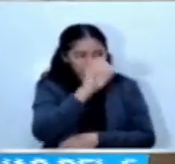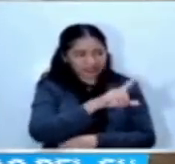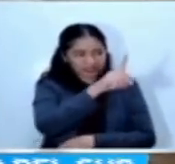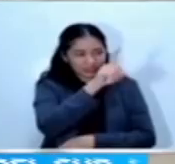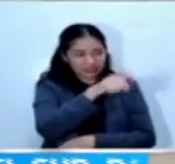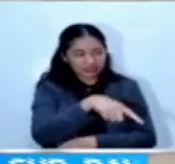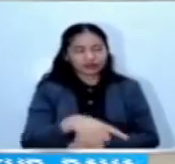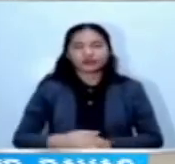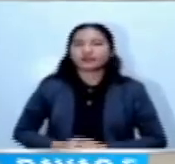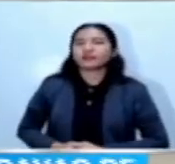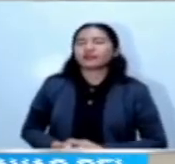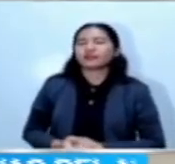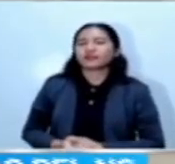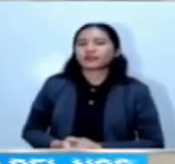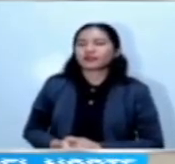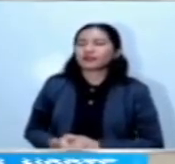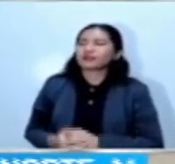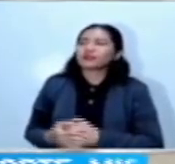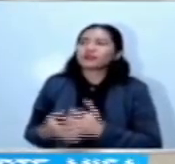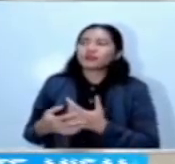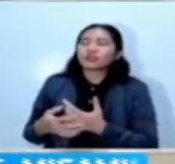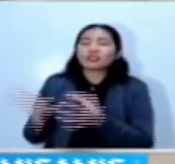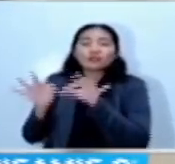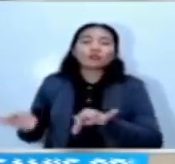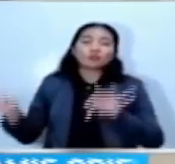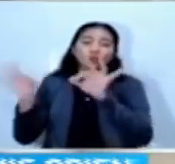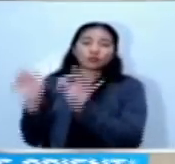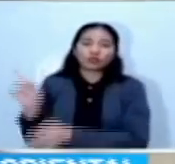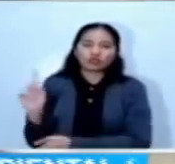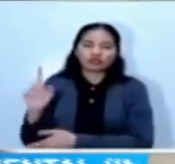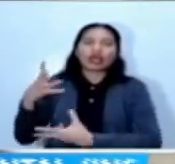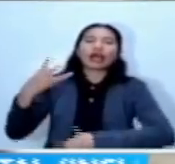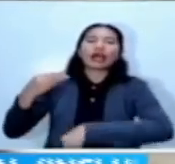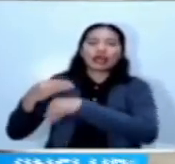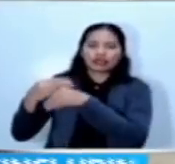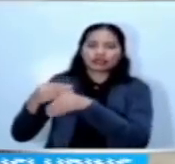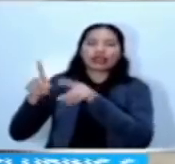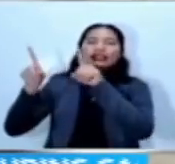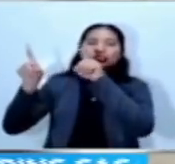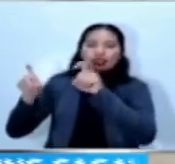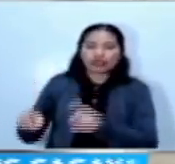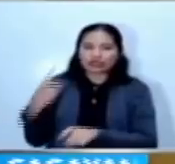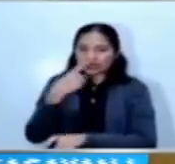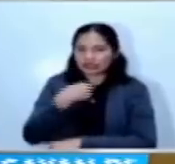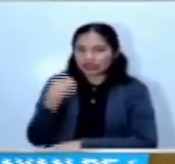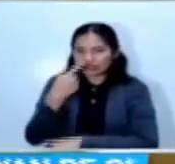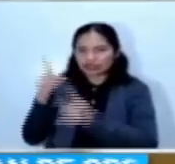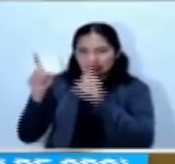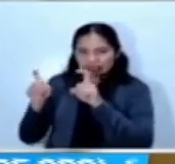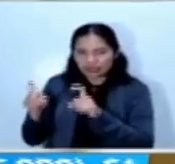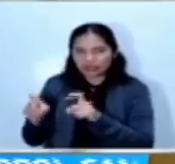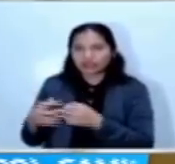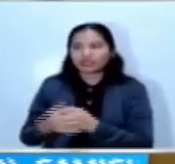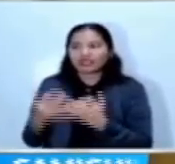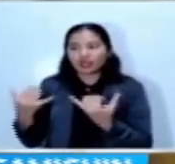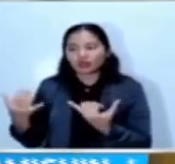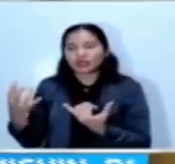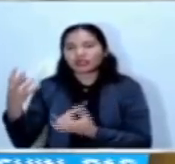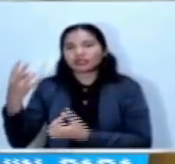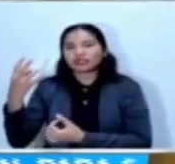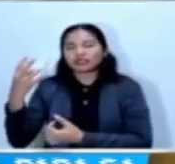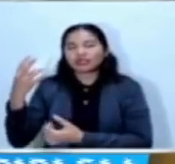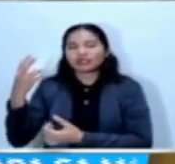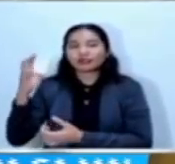natin. Sa ngayon kasi we're averaging 70,000 tests per day. Mm-hmm. Kung sana kahit madoble natin ito